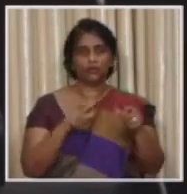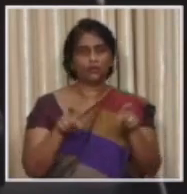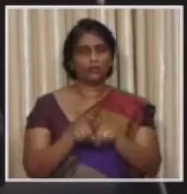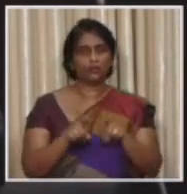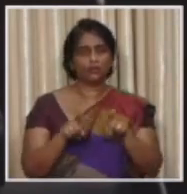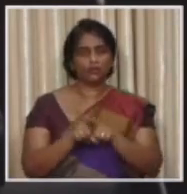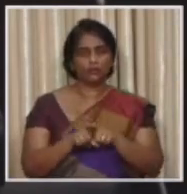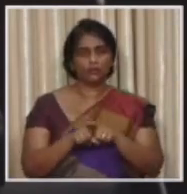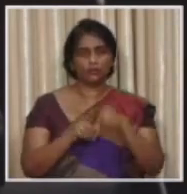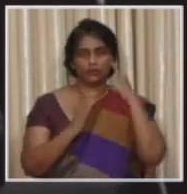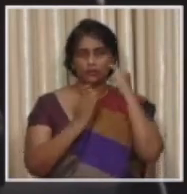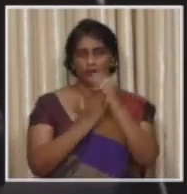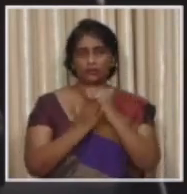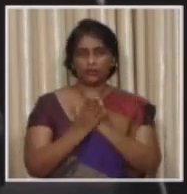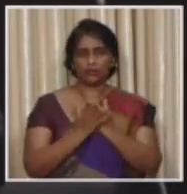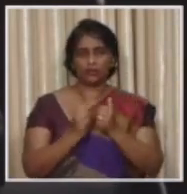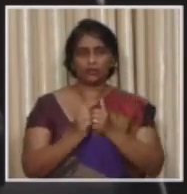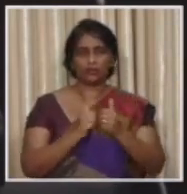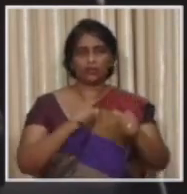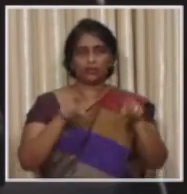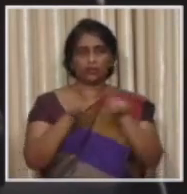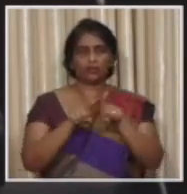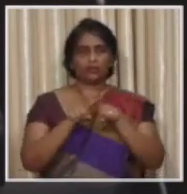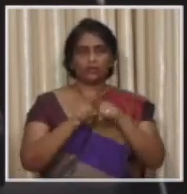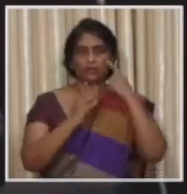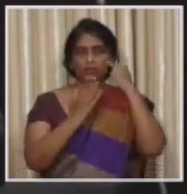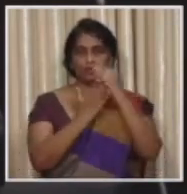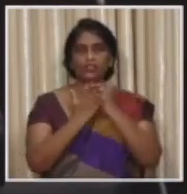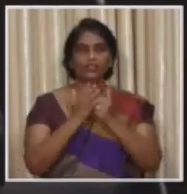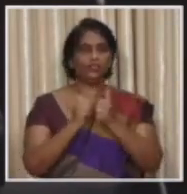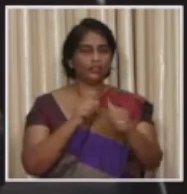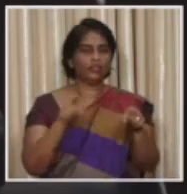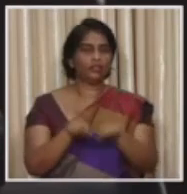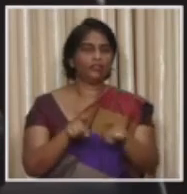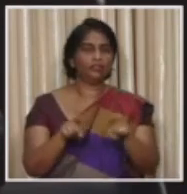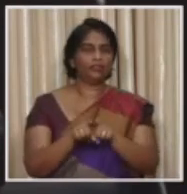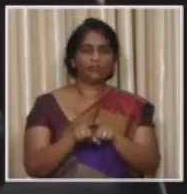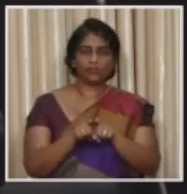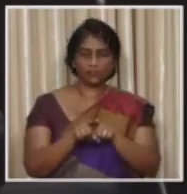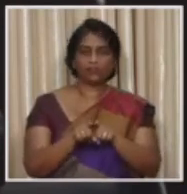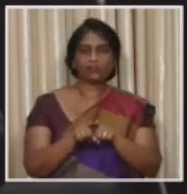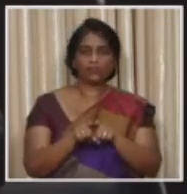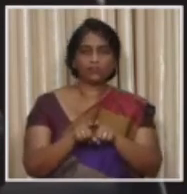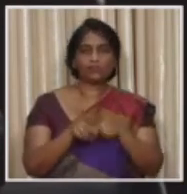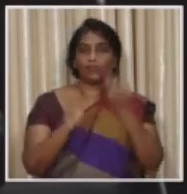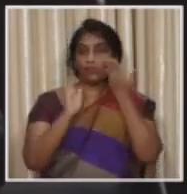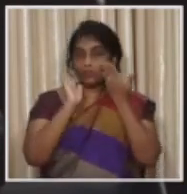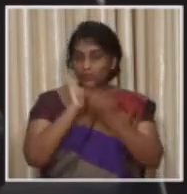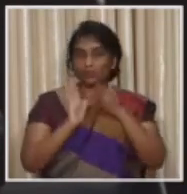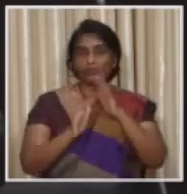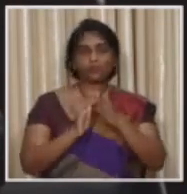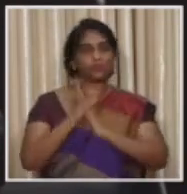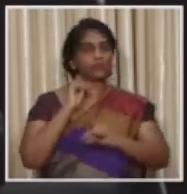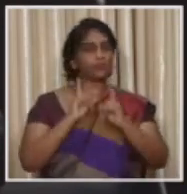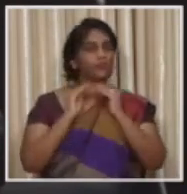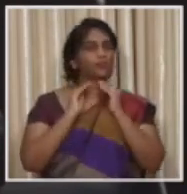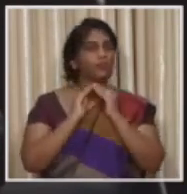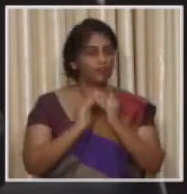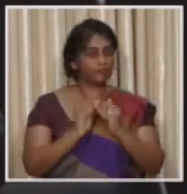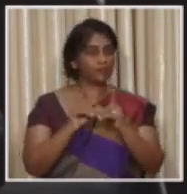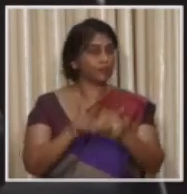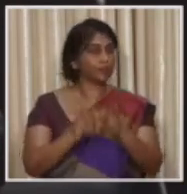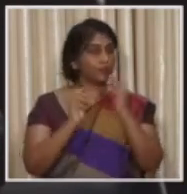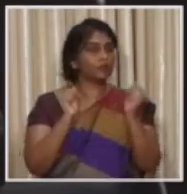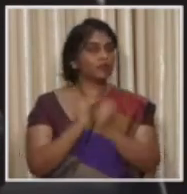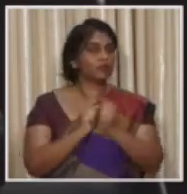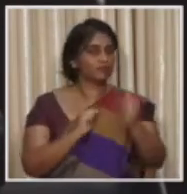මේ අධීක්ෂණ කාරක සභාවේ අපි වාඩි වෙලා මේ සම්බන්ධව සාකච්ඡා කළ සමහරට තීන්දුව තියෙන අරගෙන බලපුවාම ඒවා අමාත්‍යංශ මට්ටමේ සිද්ධ වෙච්ච වෙන්න